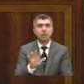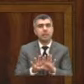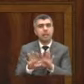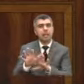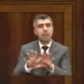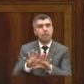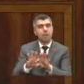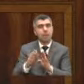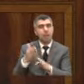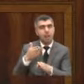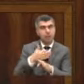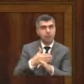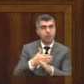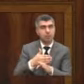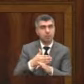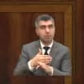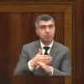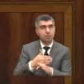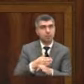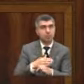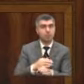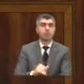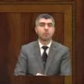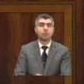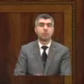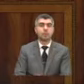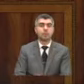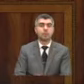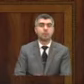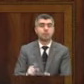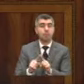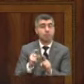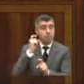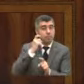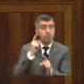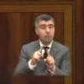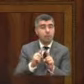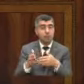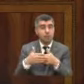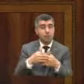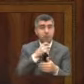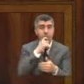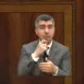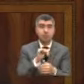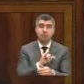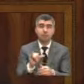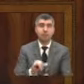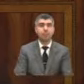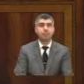منها، لان ما كناش كنتخيلوا اننا غادي نشدوا في شهر رمضان